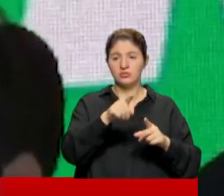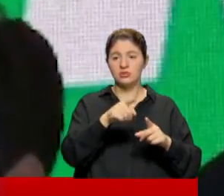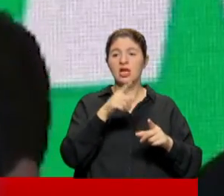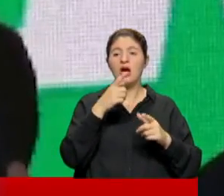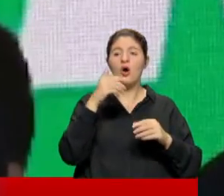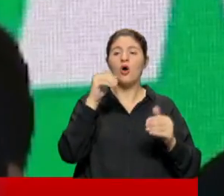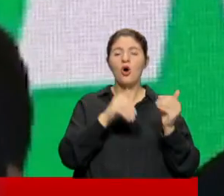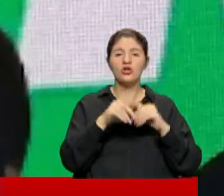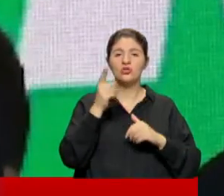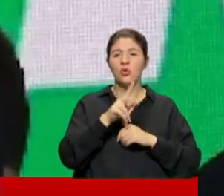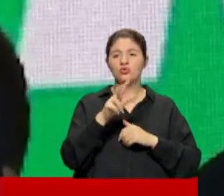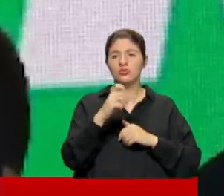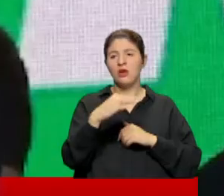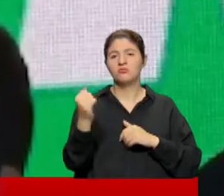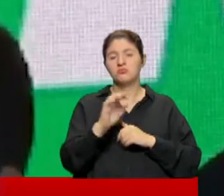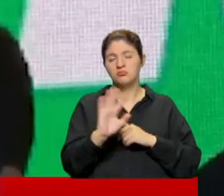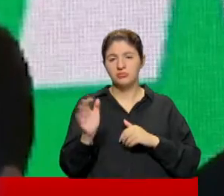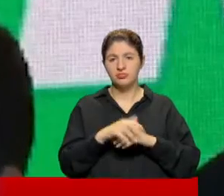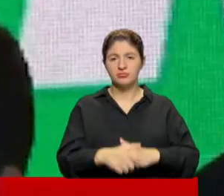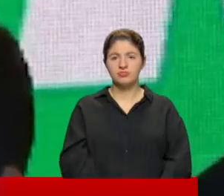Oyların % 39'un